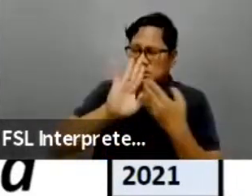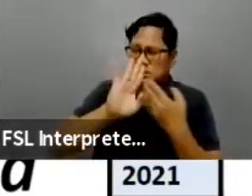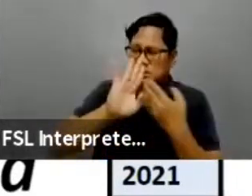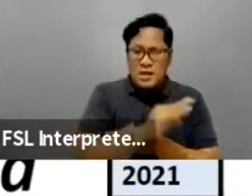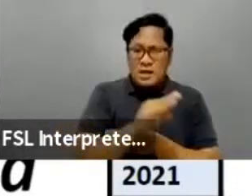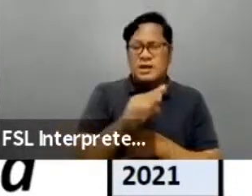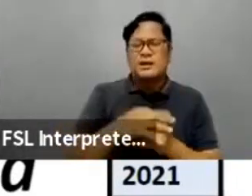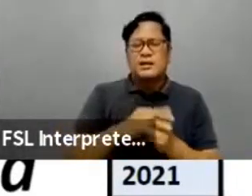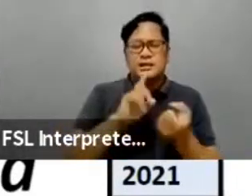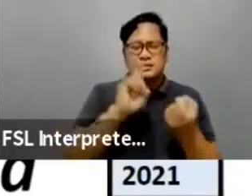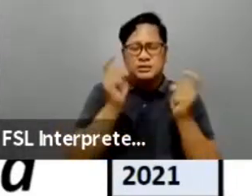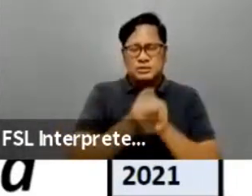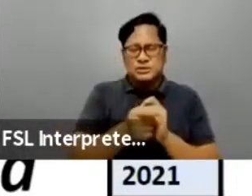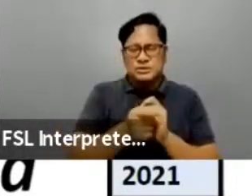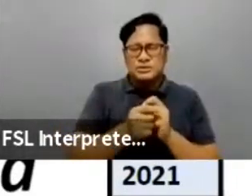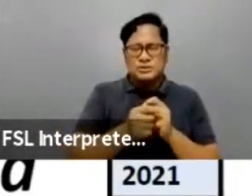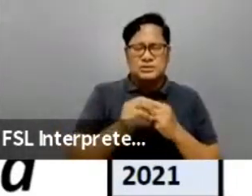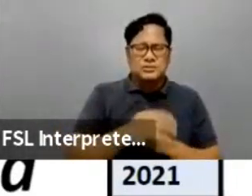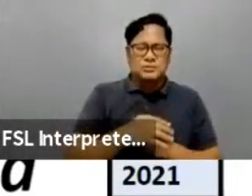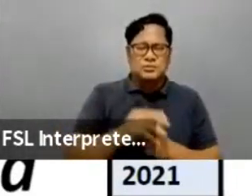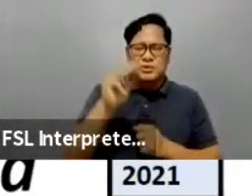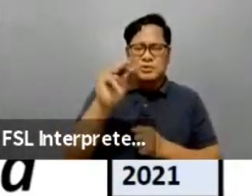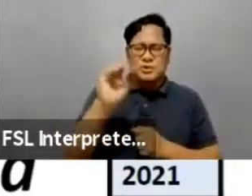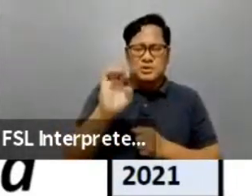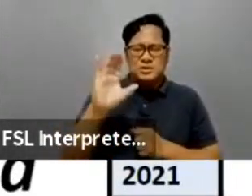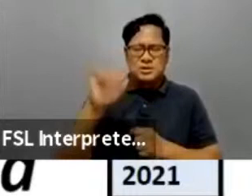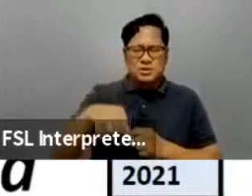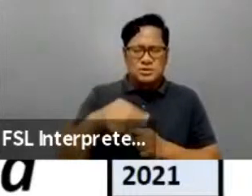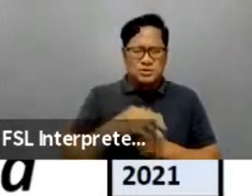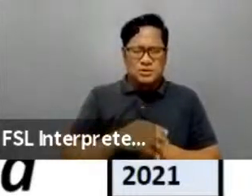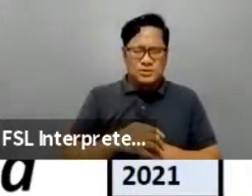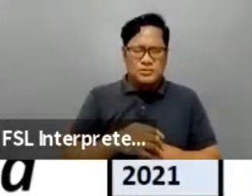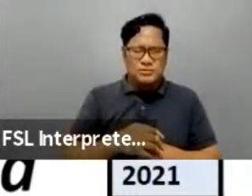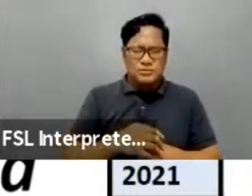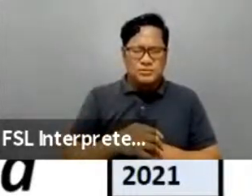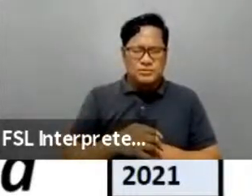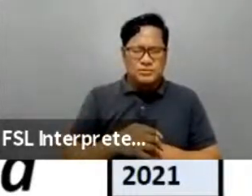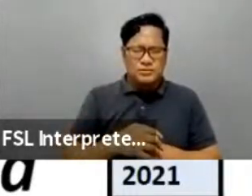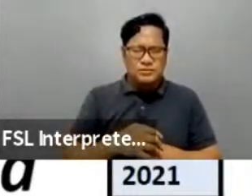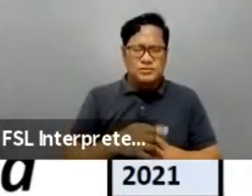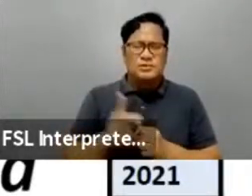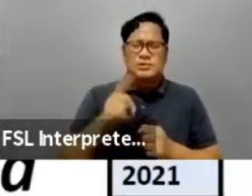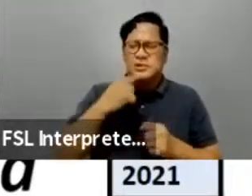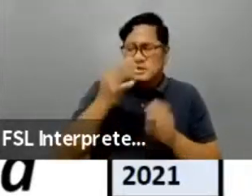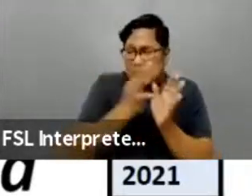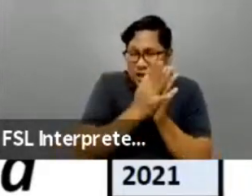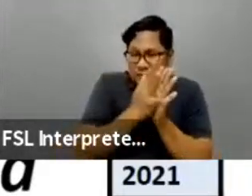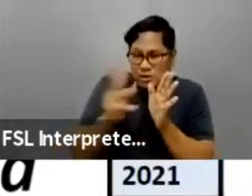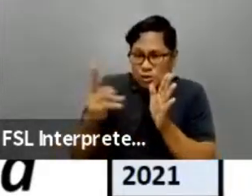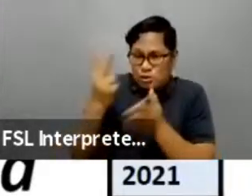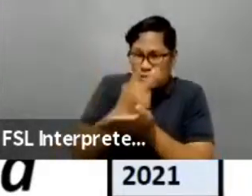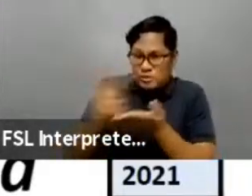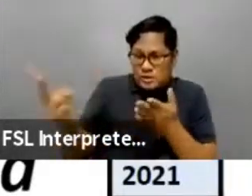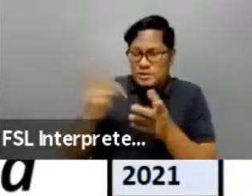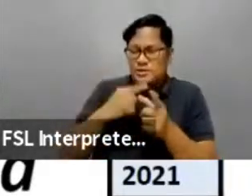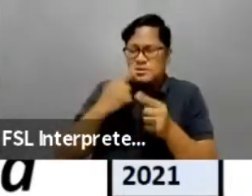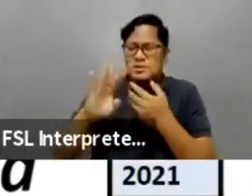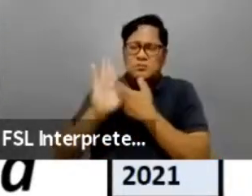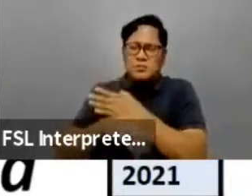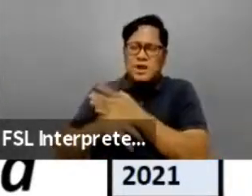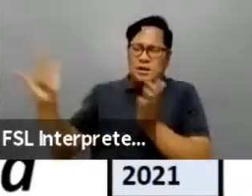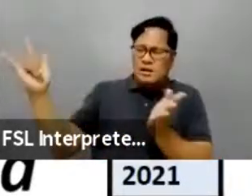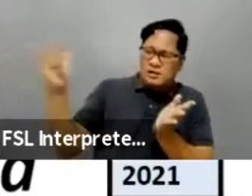modified enhanced community quarantine. Tapos after 2 weeks, pinalik uli sa general